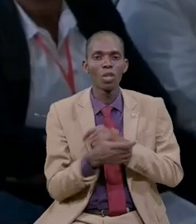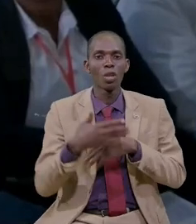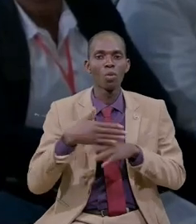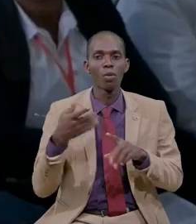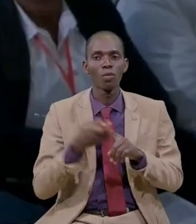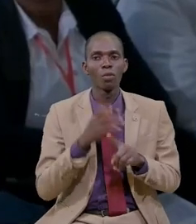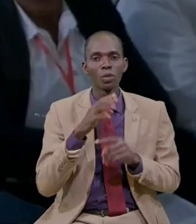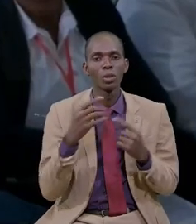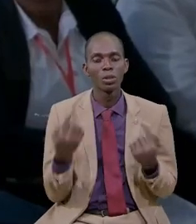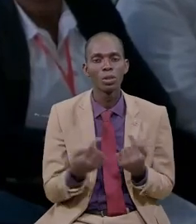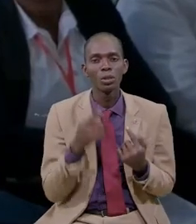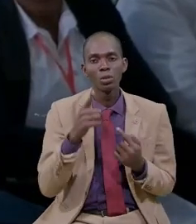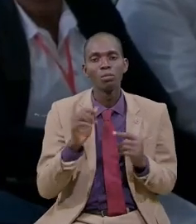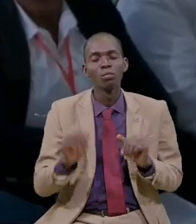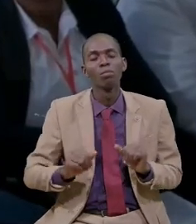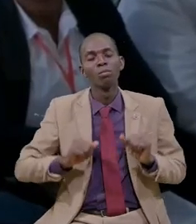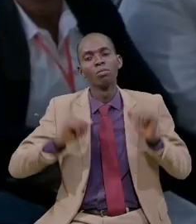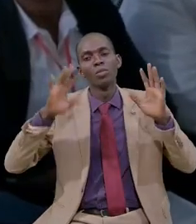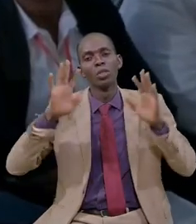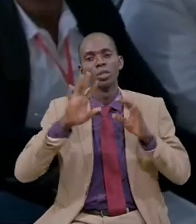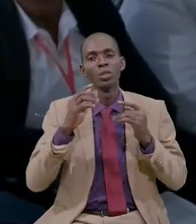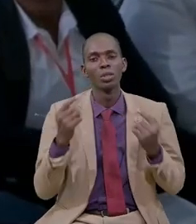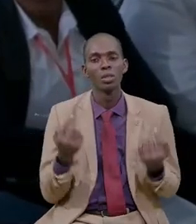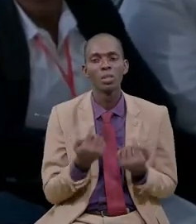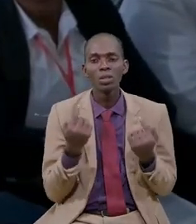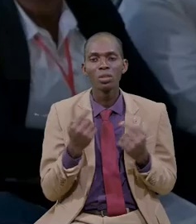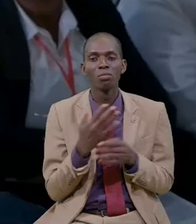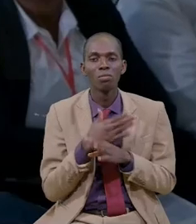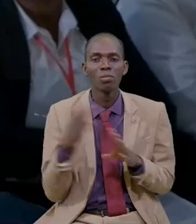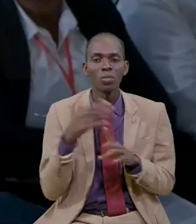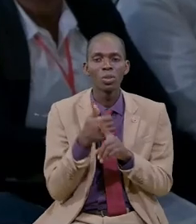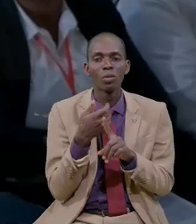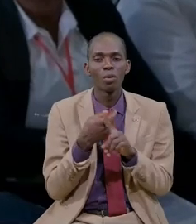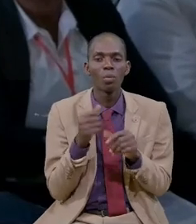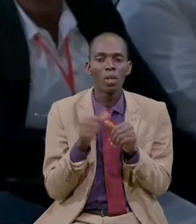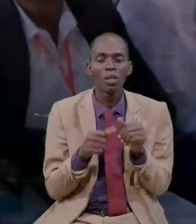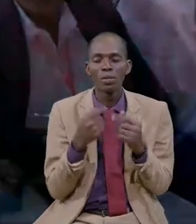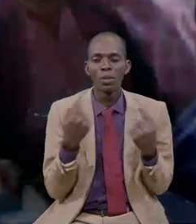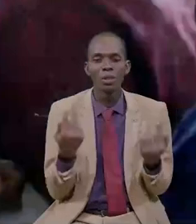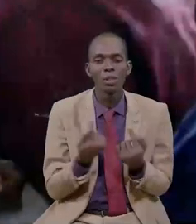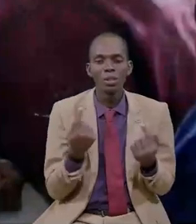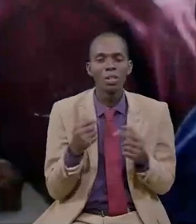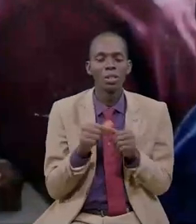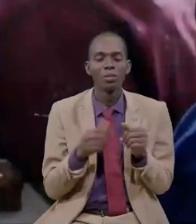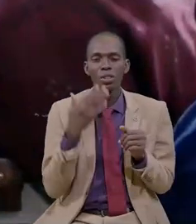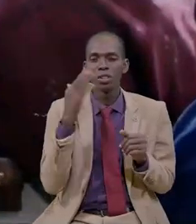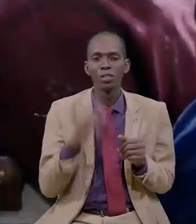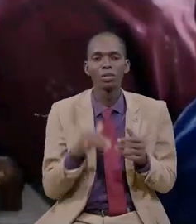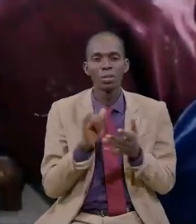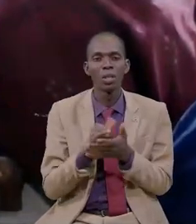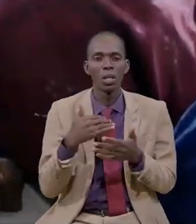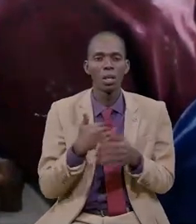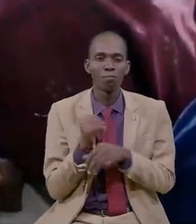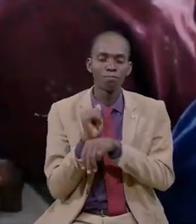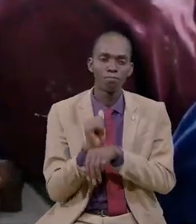péchés, tu te détournes de tout péché, toute mauvaise chose qui te liait.